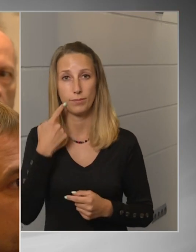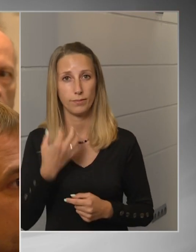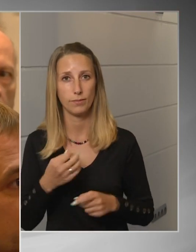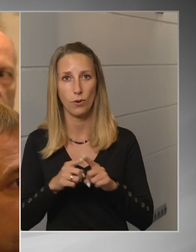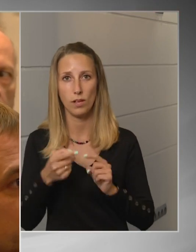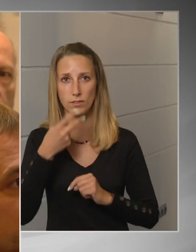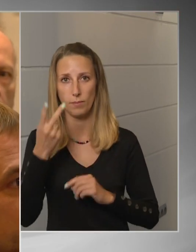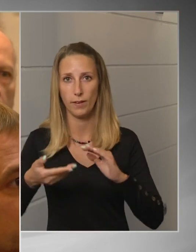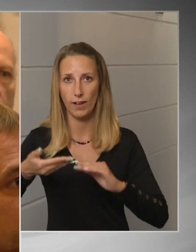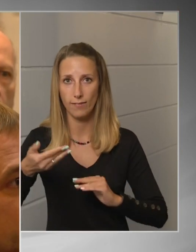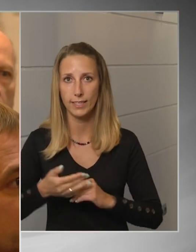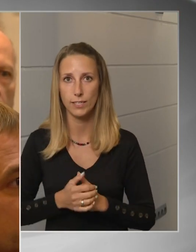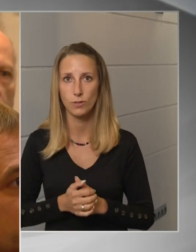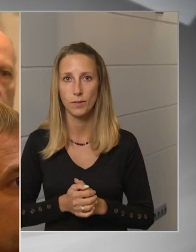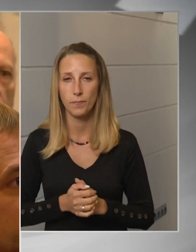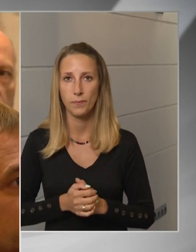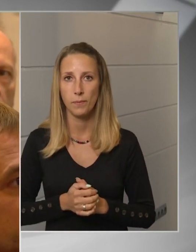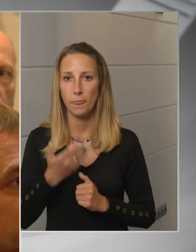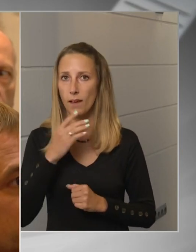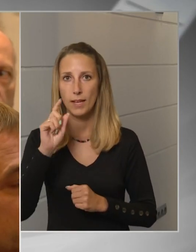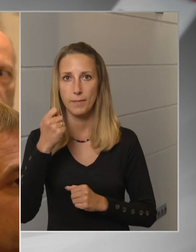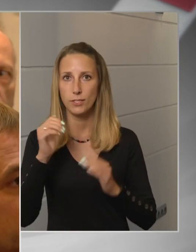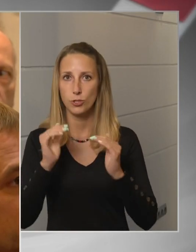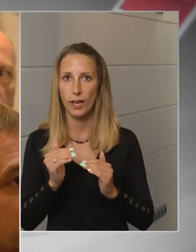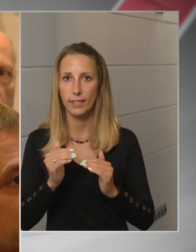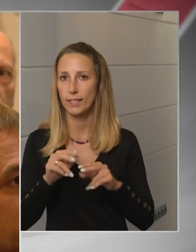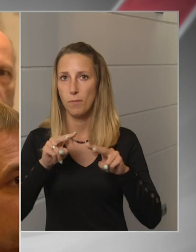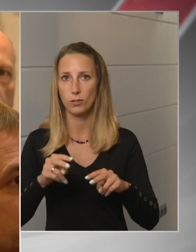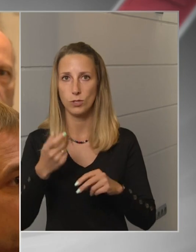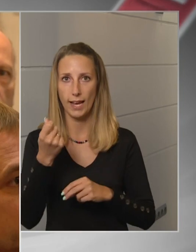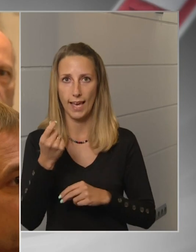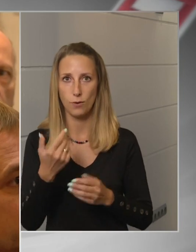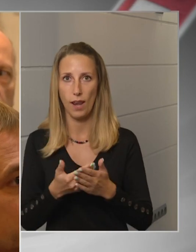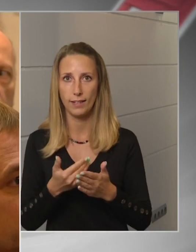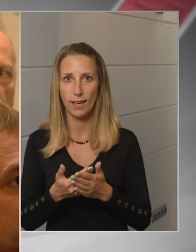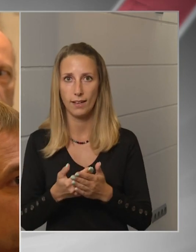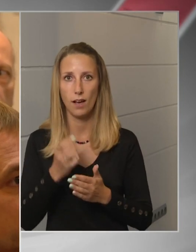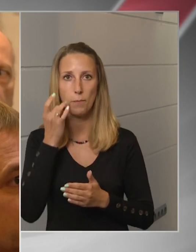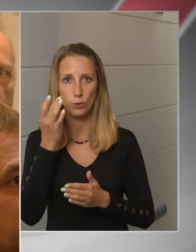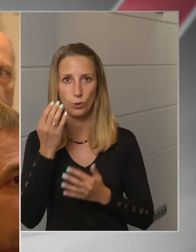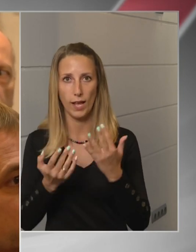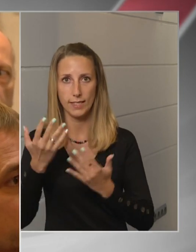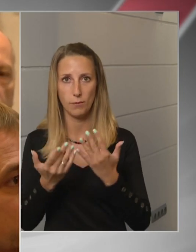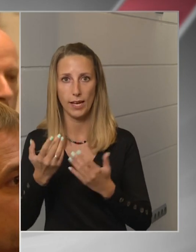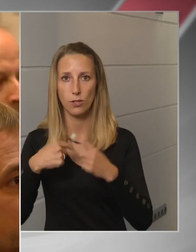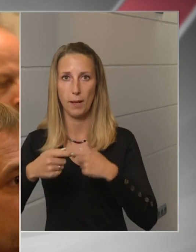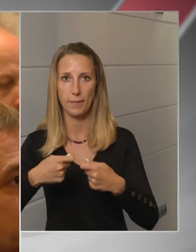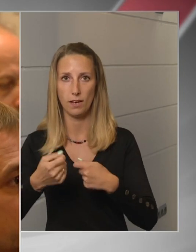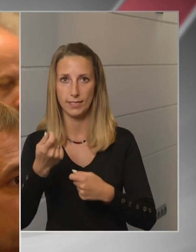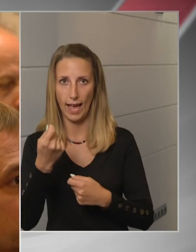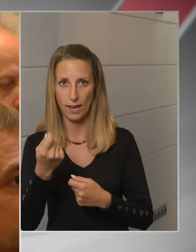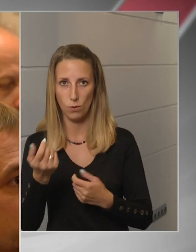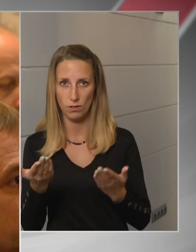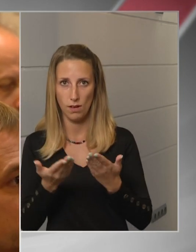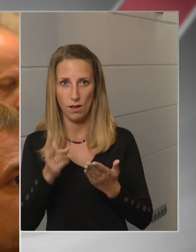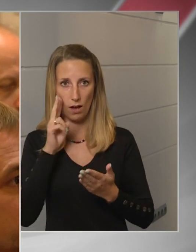olyan szakmai felvetést, hogyha nem rezsicsökkentett, vagy nem hatossági áron lenne a bruttó elszámolás, hanem piaci áron, akkor